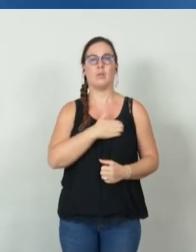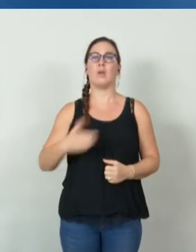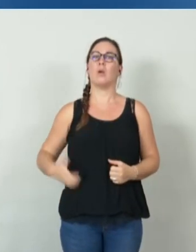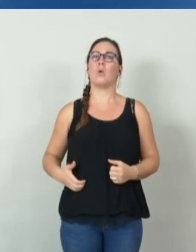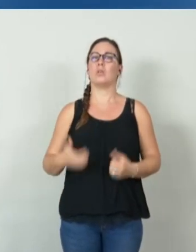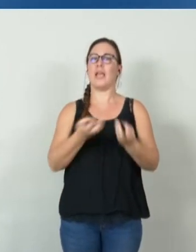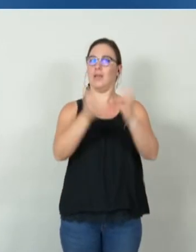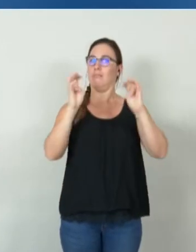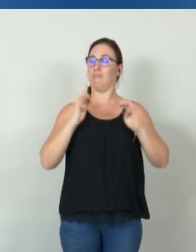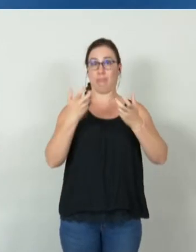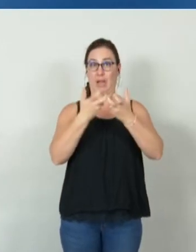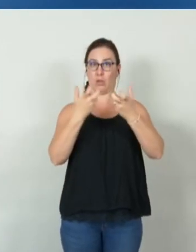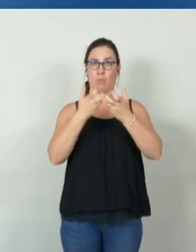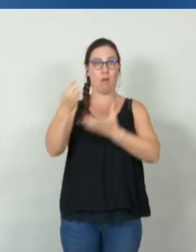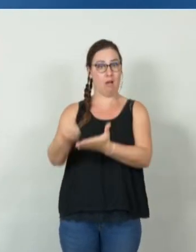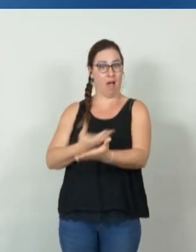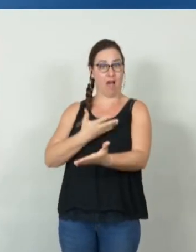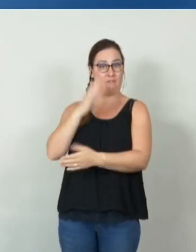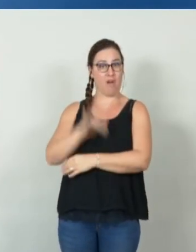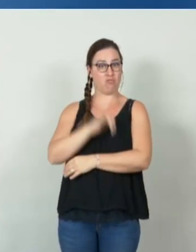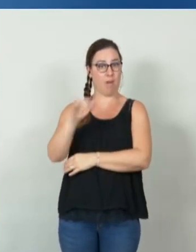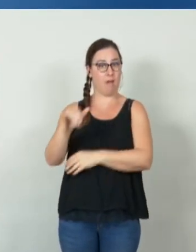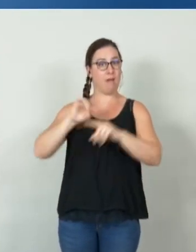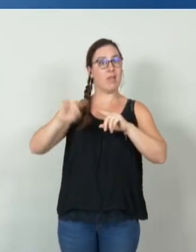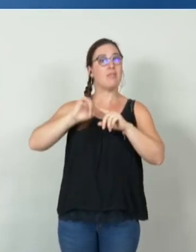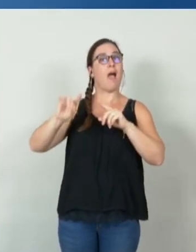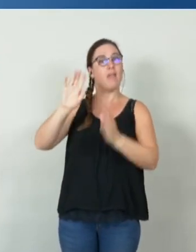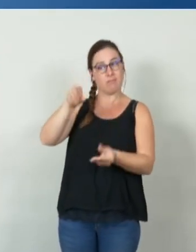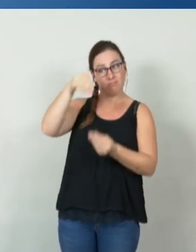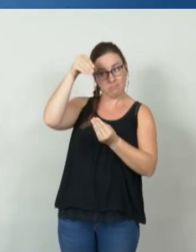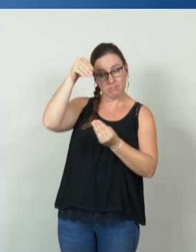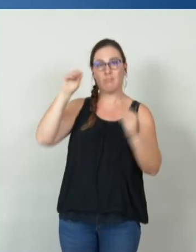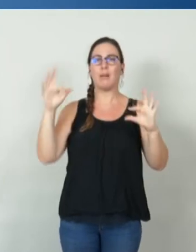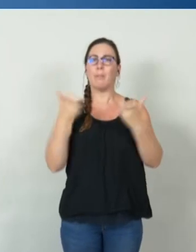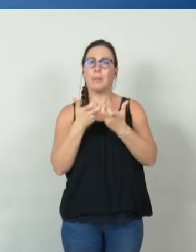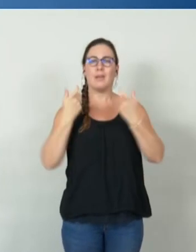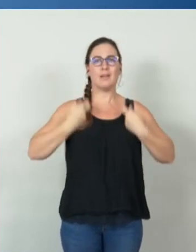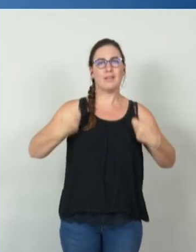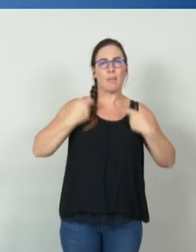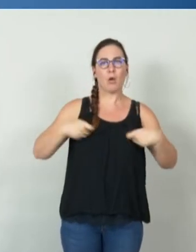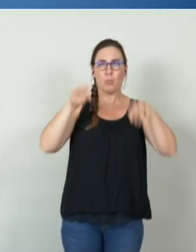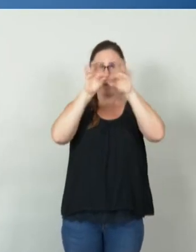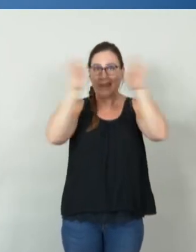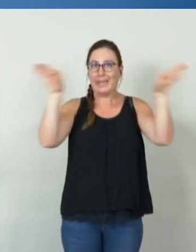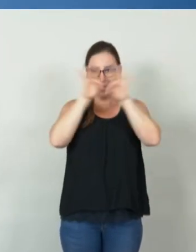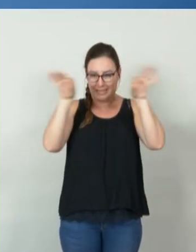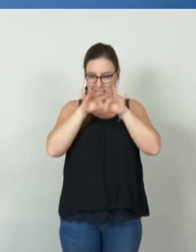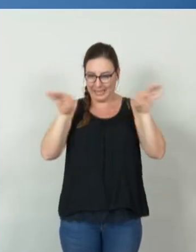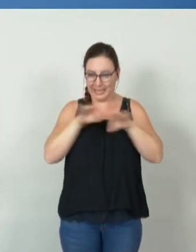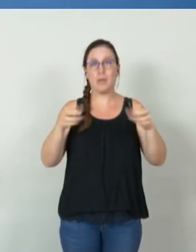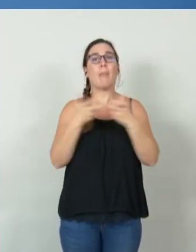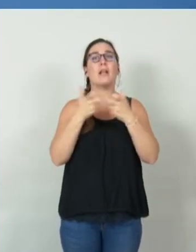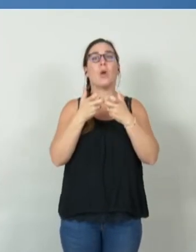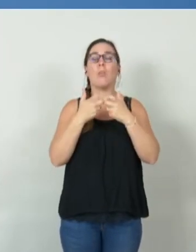d'exemple ne sera donc jamais informé de détails des coûts par ligne de dépenses de capital verte